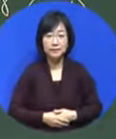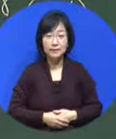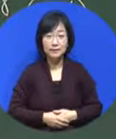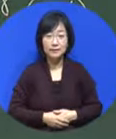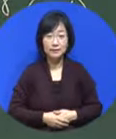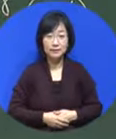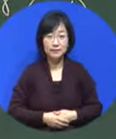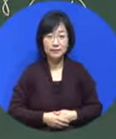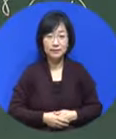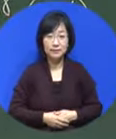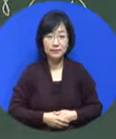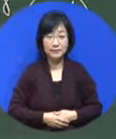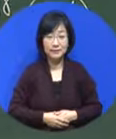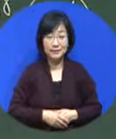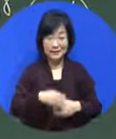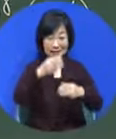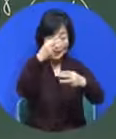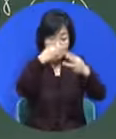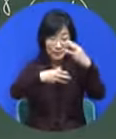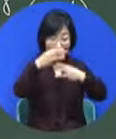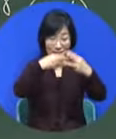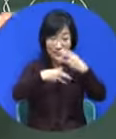졸 과거